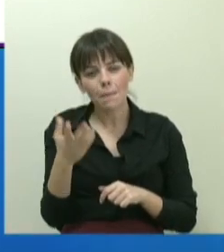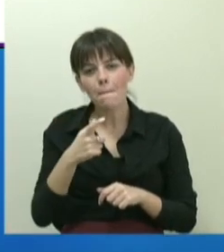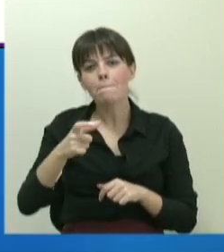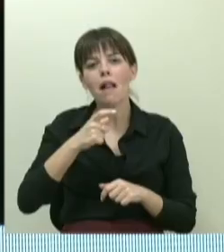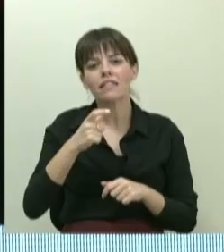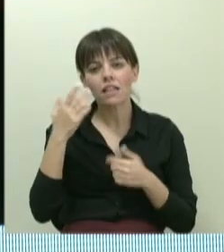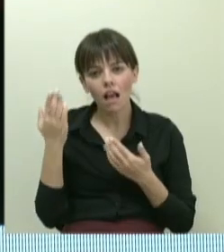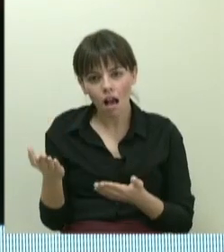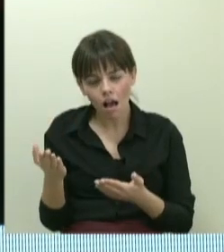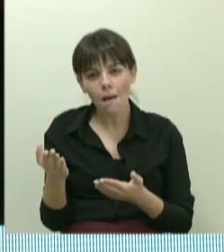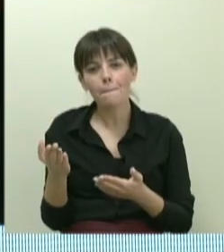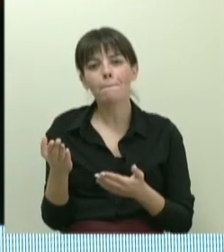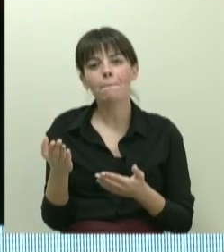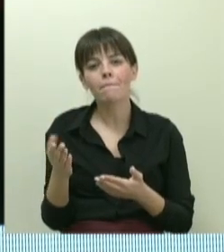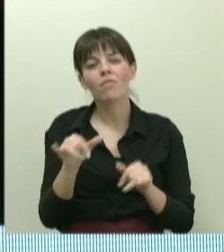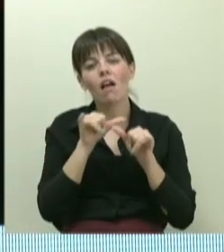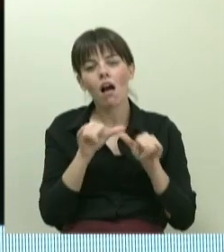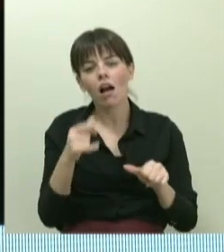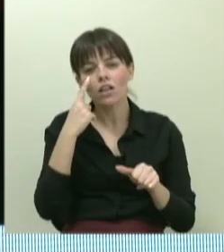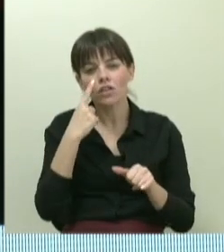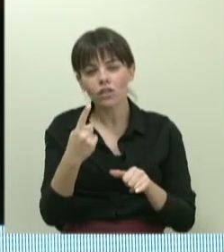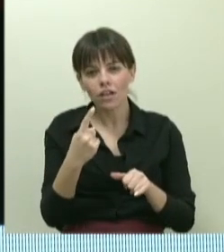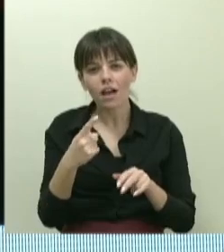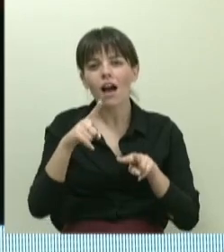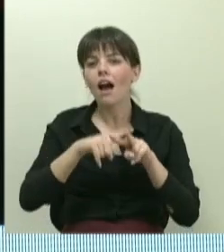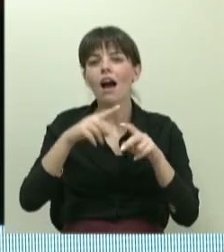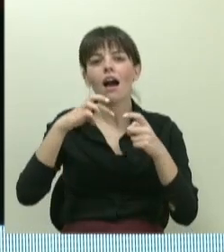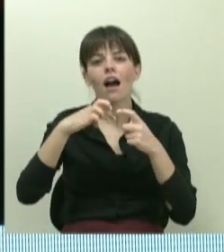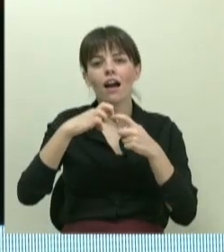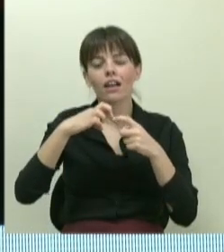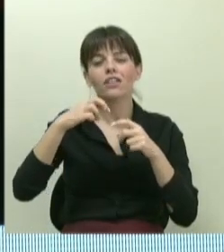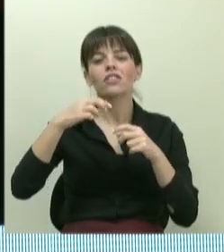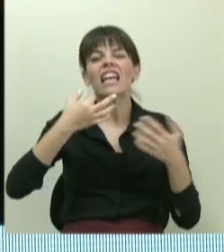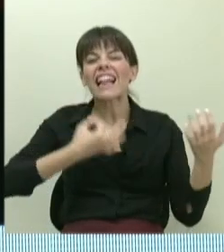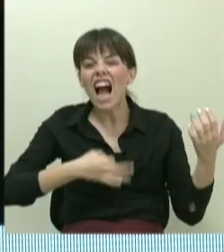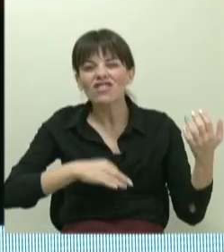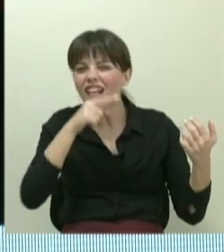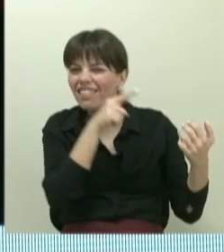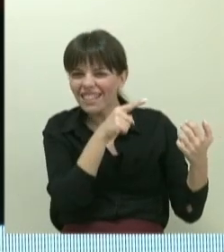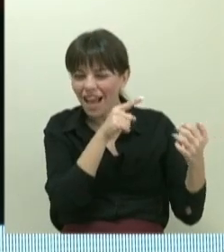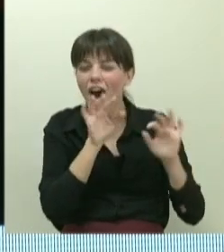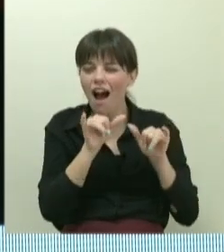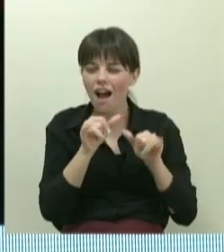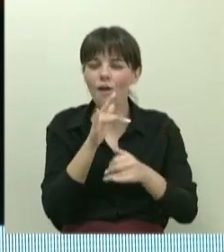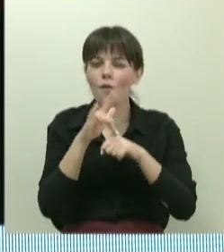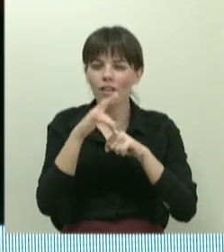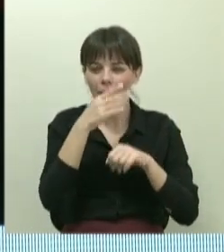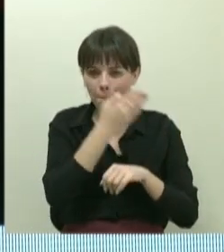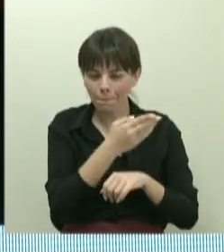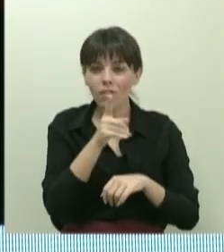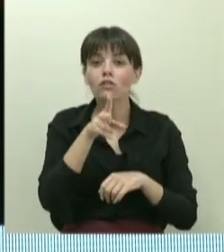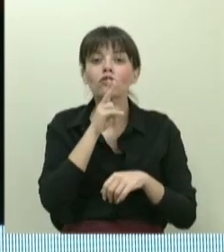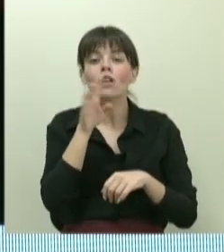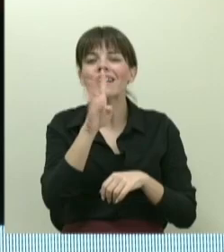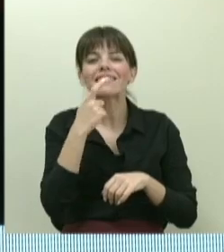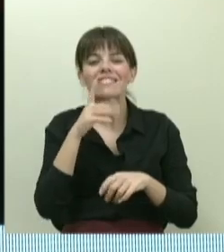Brezilya, aynı şekilde Arjantin ve Türkiye. Brezilya ile Arjantin zaten son 40